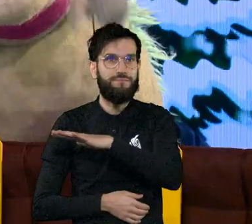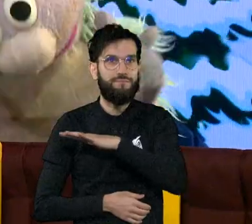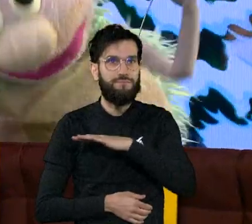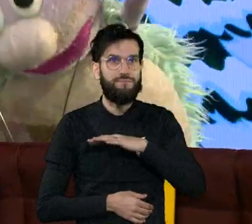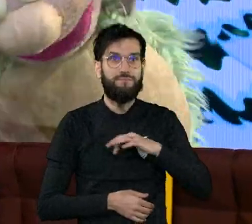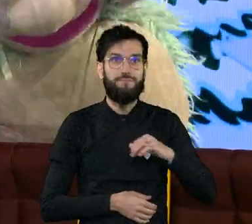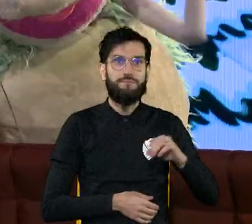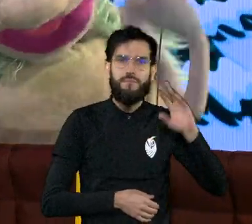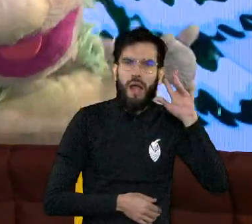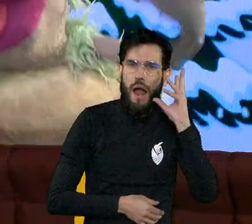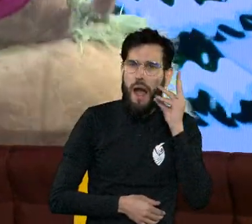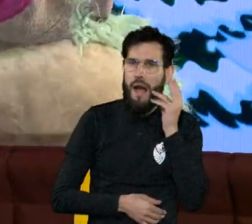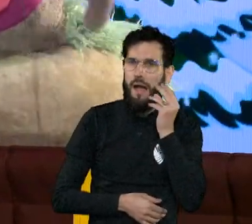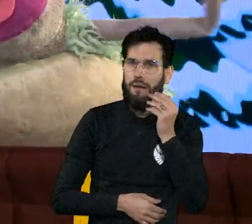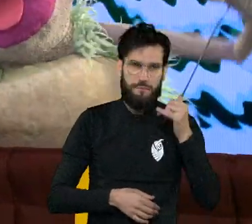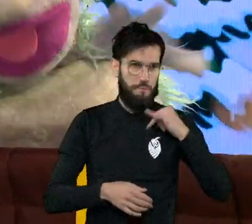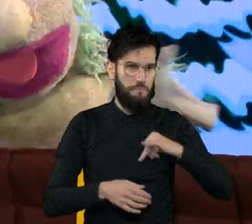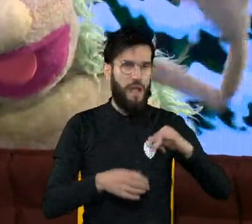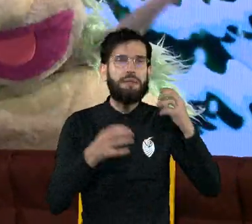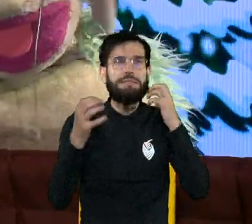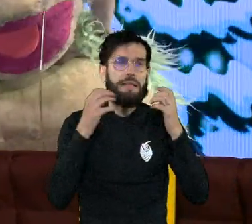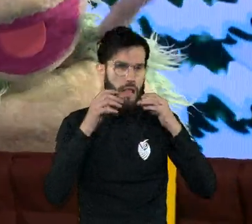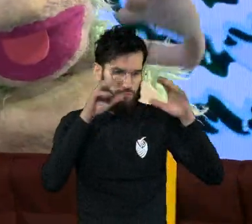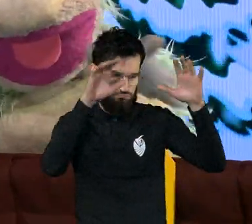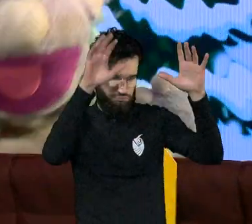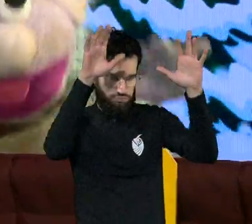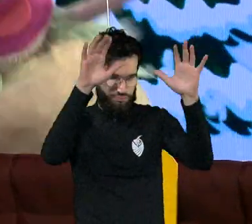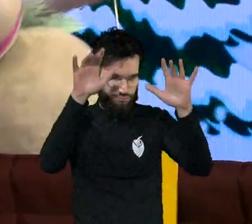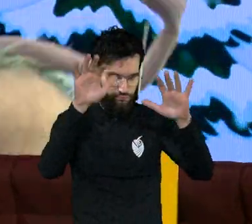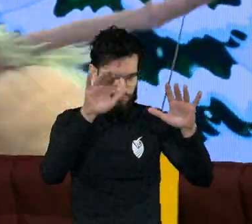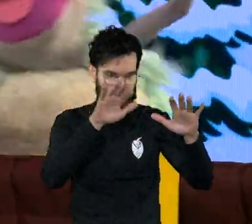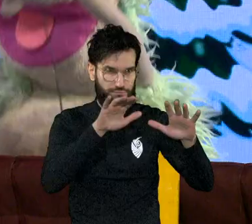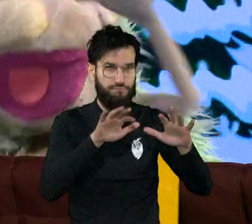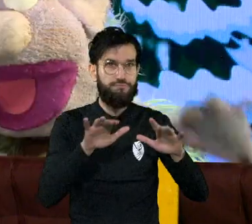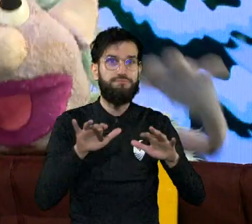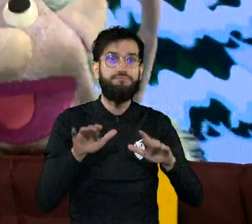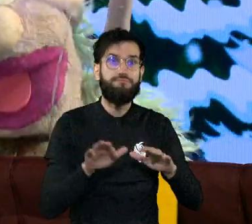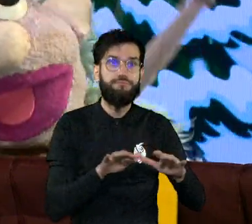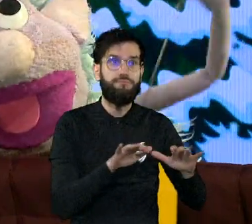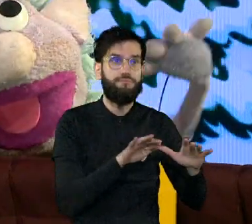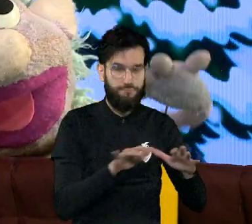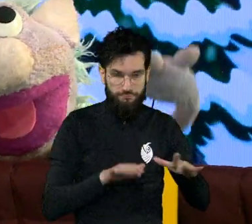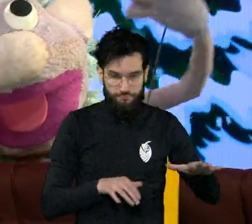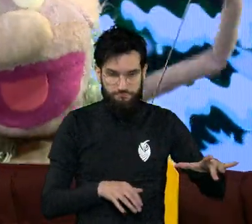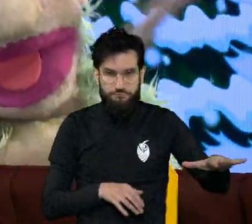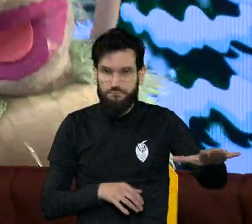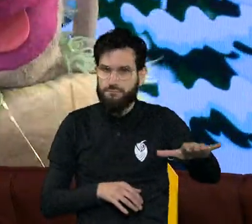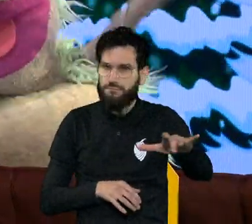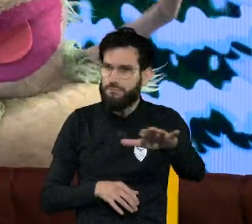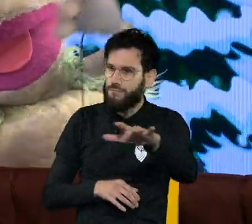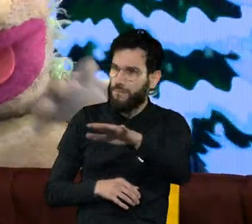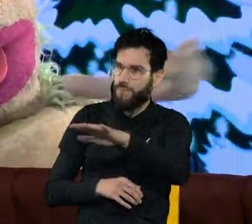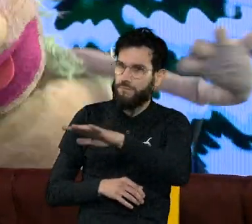Prikry svojou perinou celý kraj náš milý. Veď sme sa už na teba